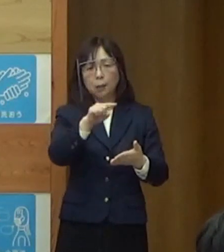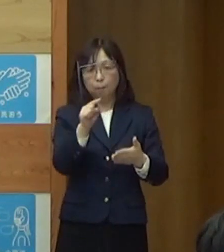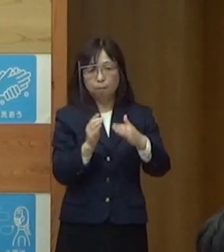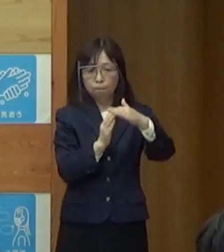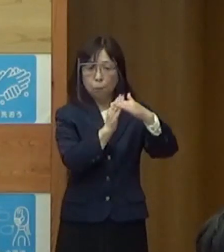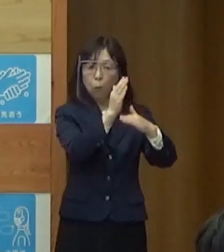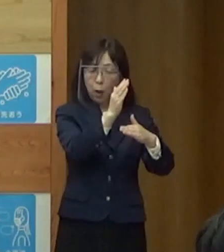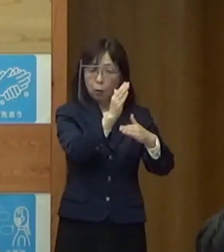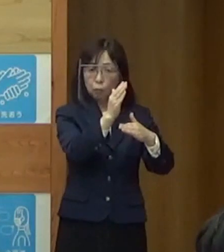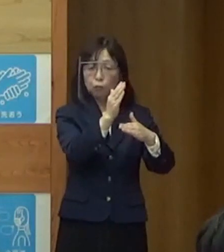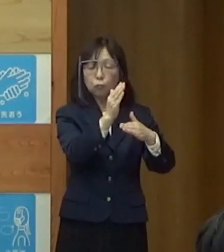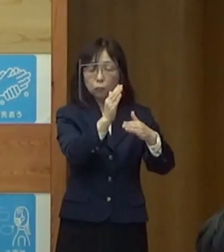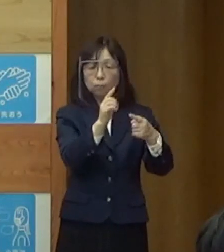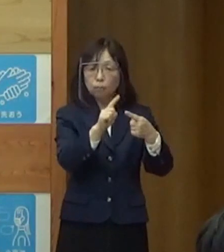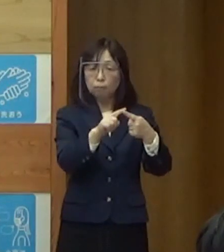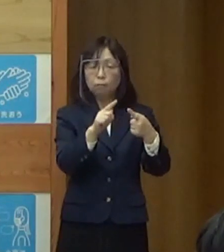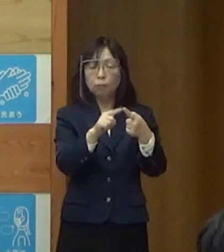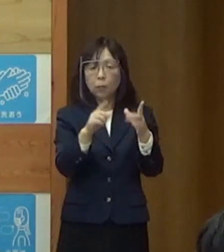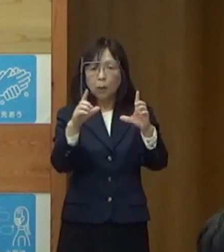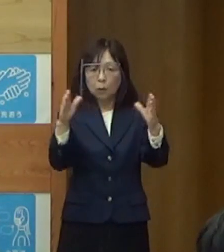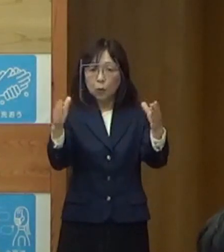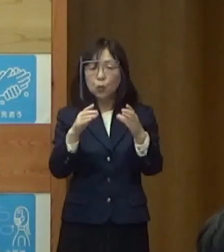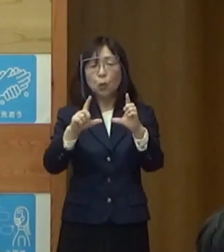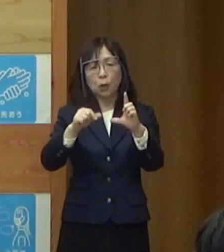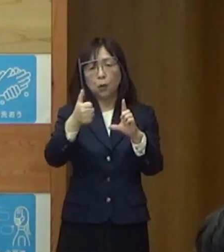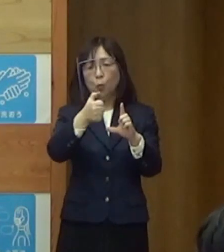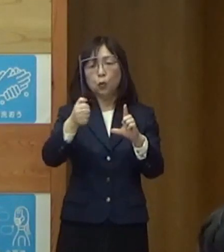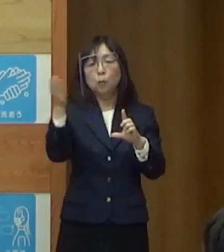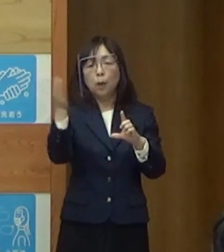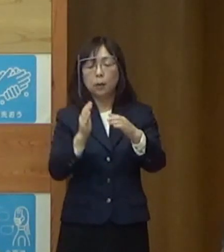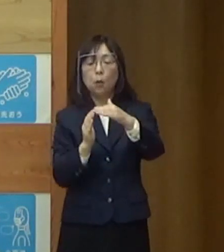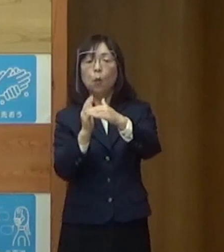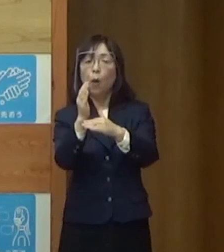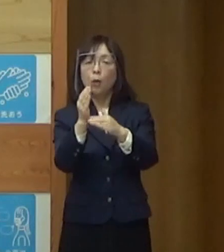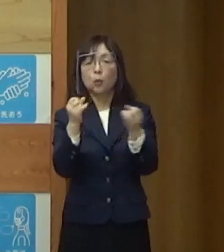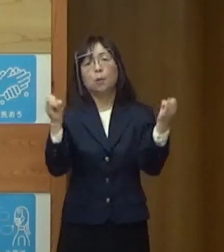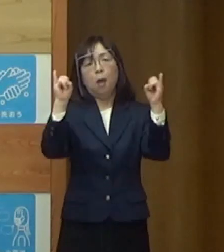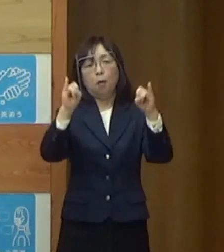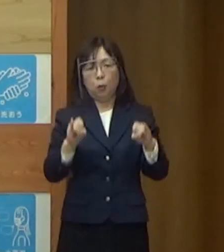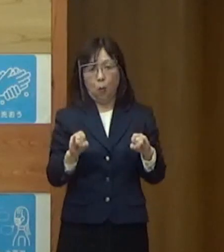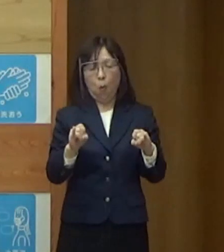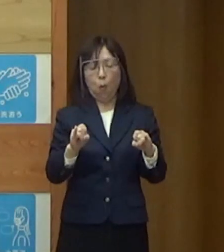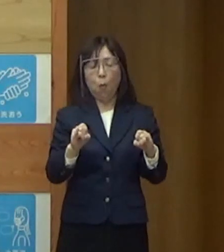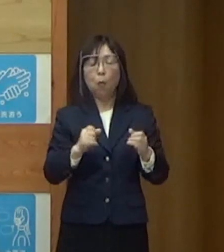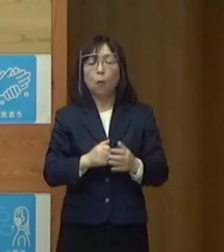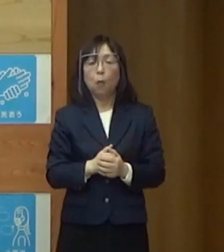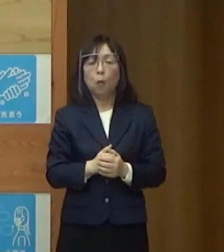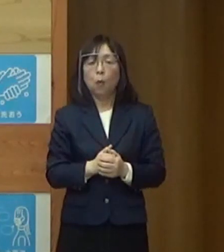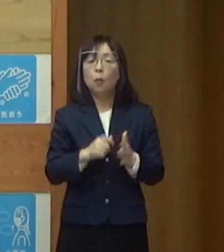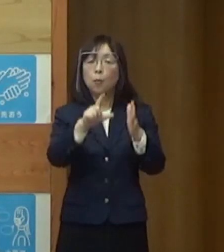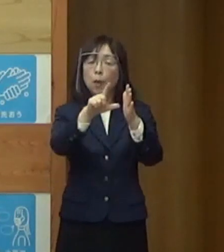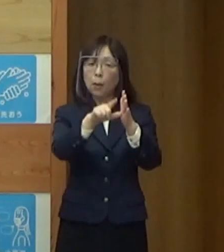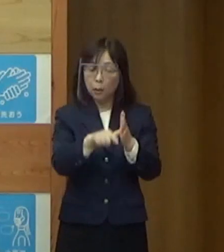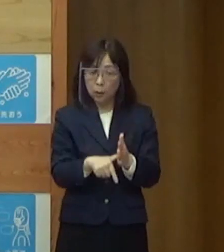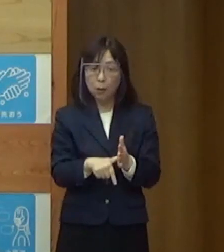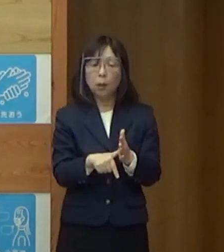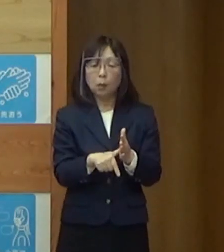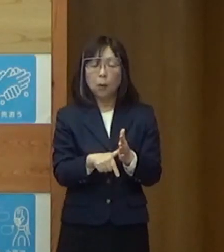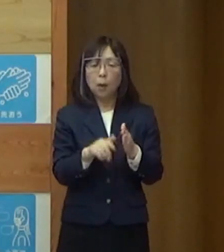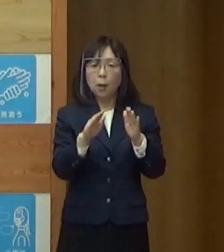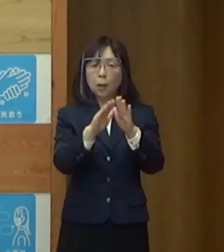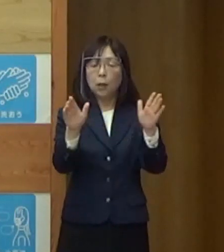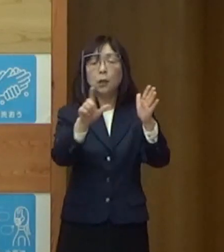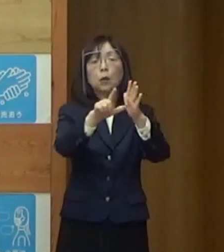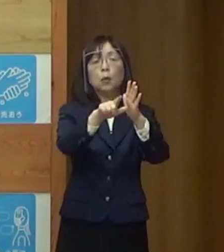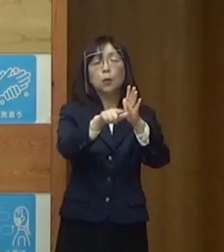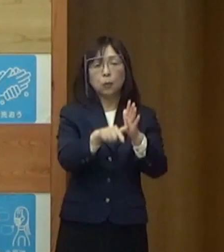超え、かつ収容率 50% を超えるイベントについて、イベント開催時に